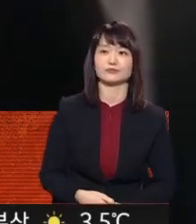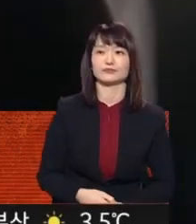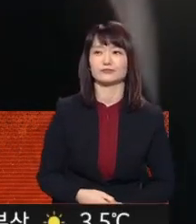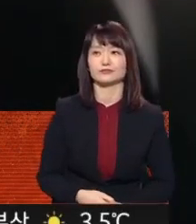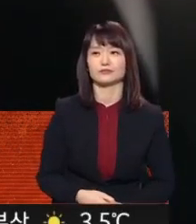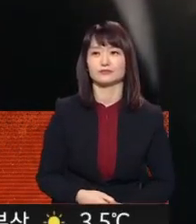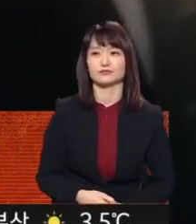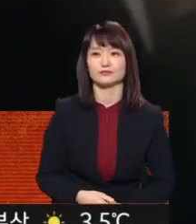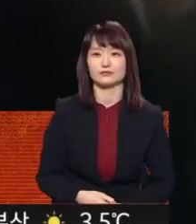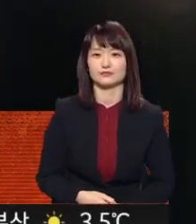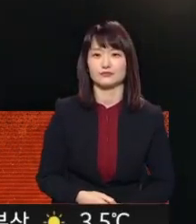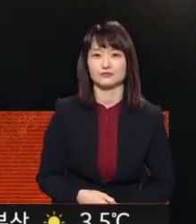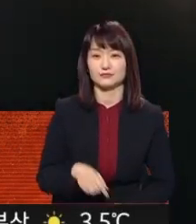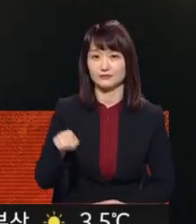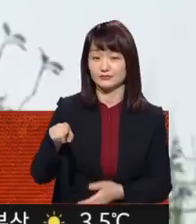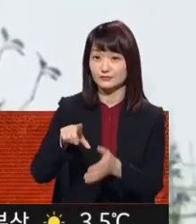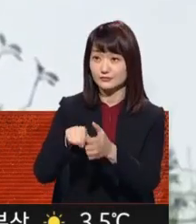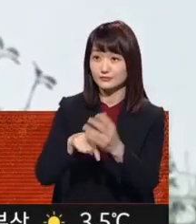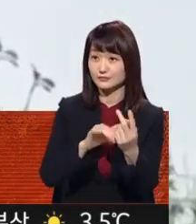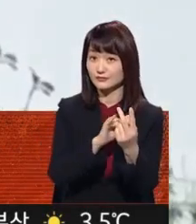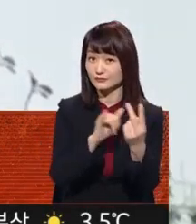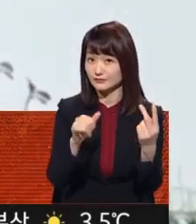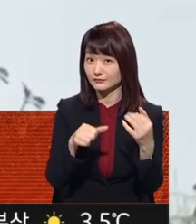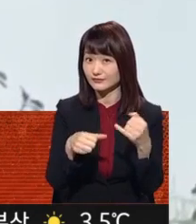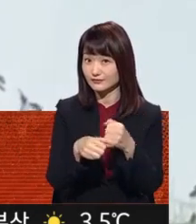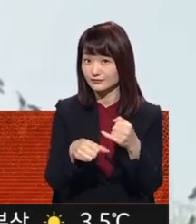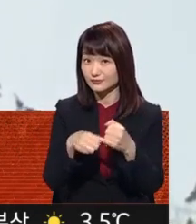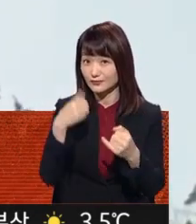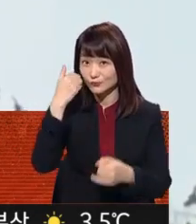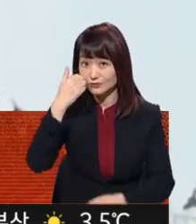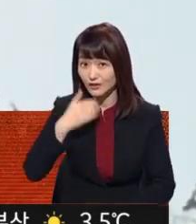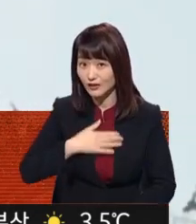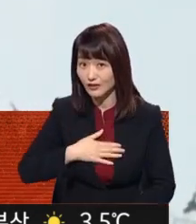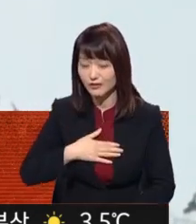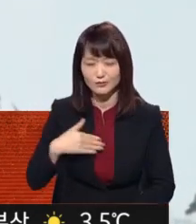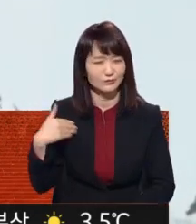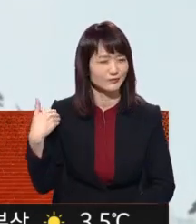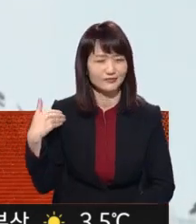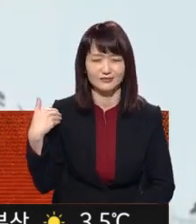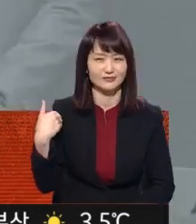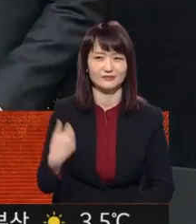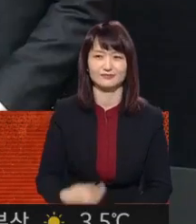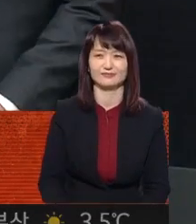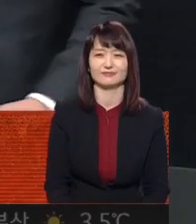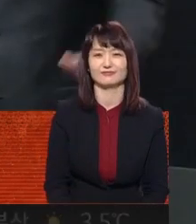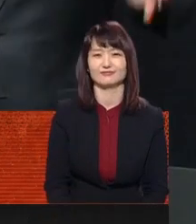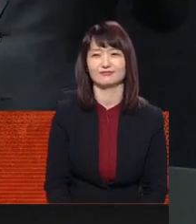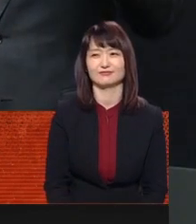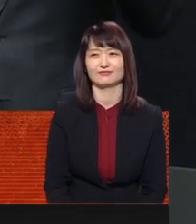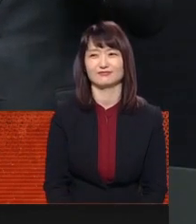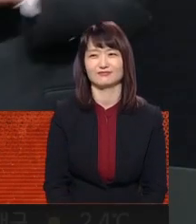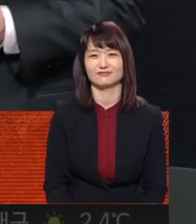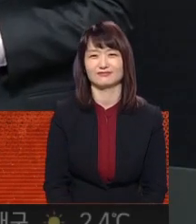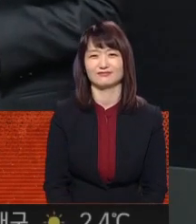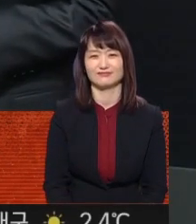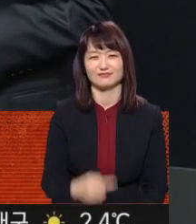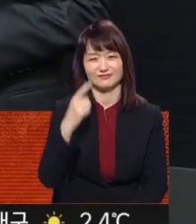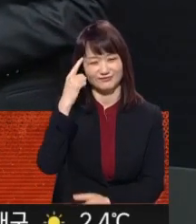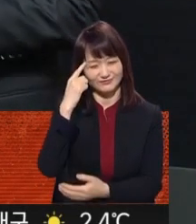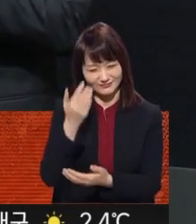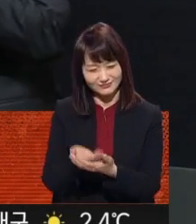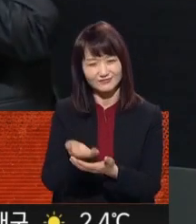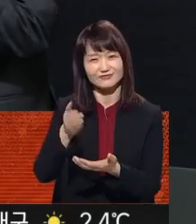빠이빠이 하면서 지금 가잖아요 저때 두 사람이 사귀고 있다는 거 누가 알았겠습니까 아우 정말 아주 정말